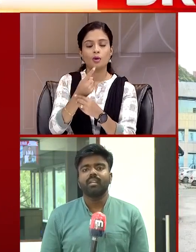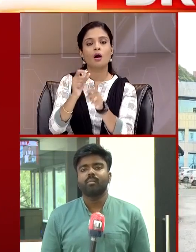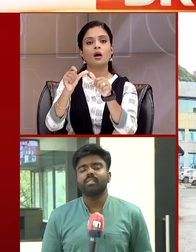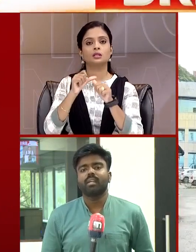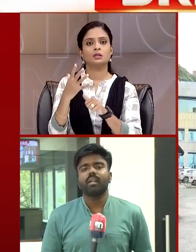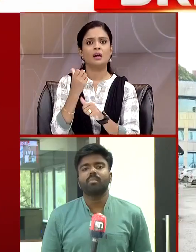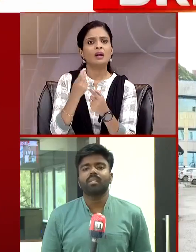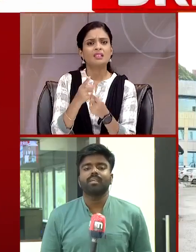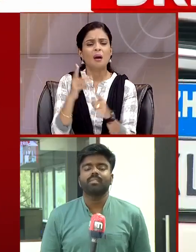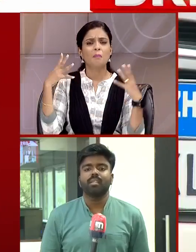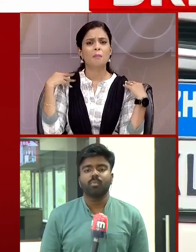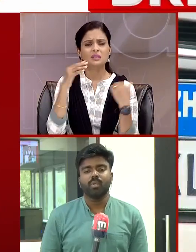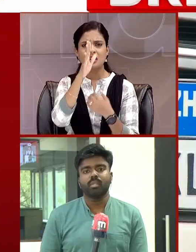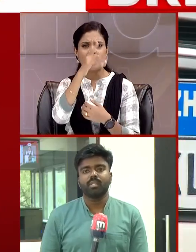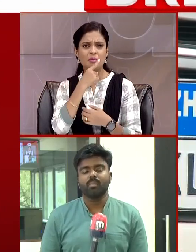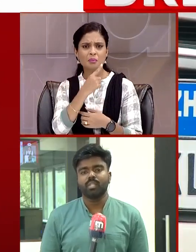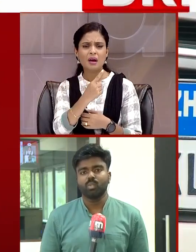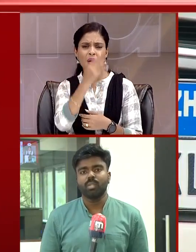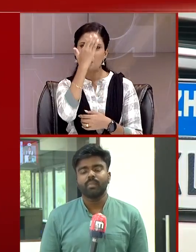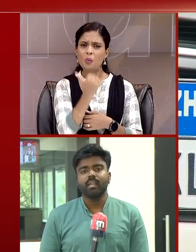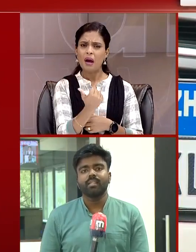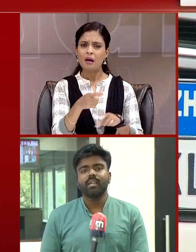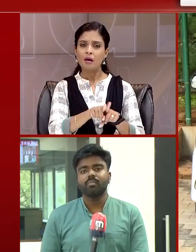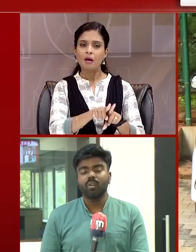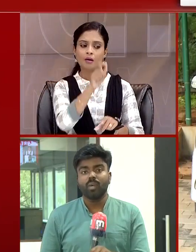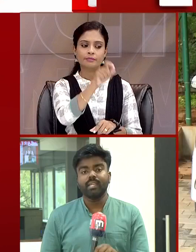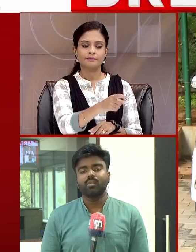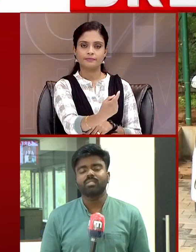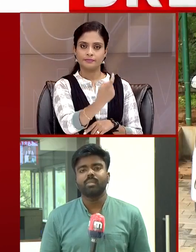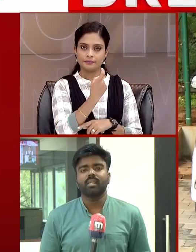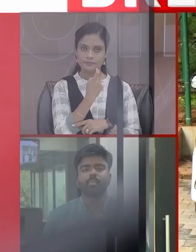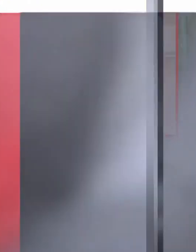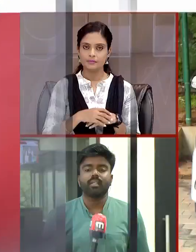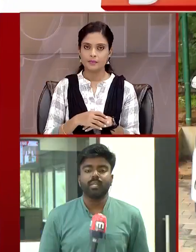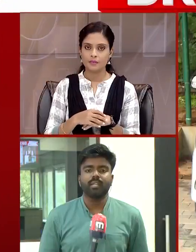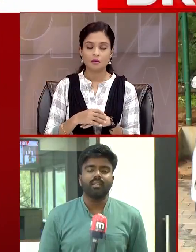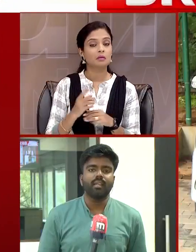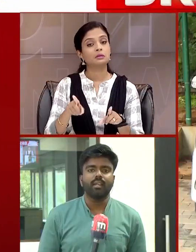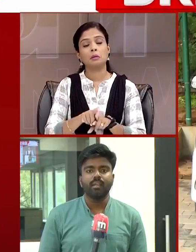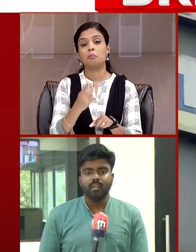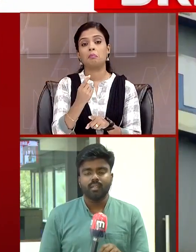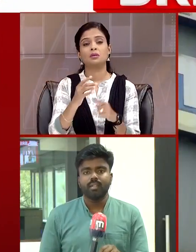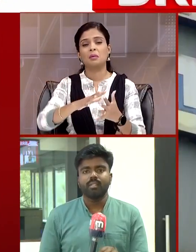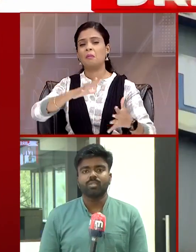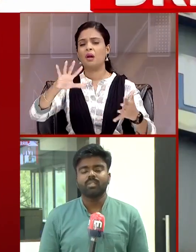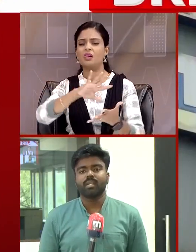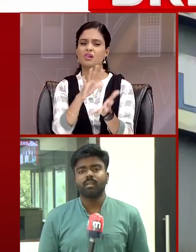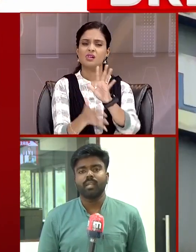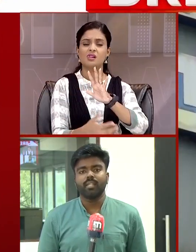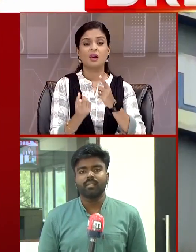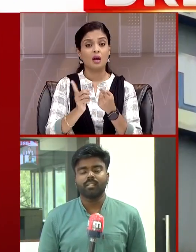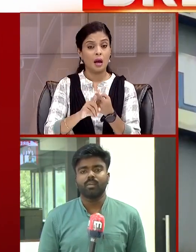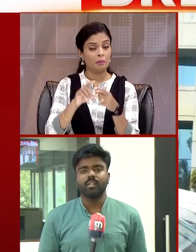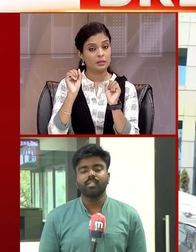പിന്നെ എന്തിനാണ് മന്ത്രി കള്ളം പറഞ്ഞത് എന്നതാണ് ഇപ്പോൾ ഉയർന്ന പ്രധാനപ്പെട്ട ചോദ്യം. എന്തായാലും വലിയ രീതിയിലുള്ള സാമ്പത്തിക ക്രമക്കേട് തന്നെയാണ് ഈ കീഴ്ത്തടിയൂർ സർവീസ് സഹകരണ